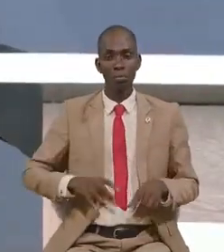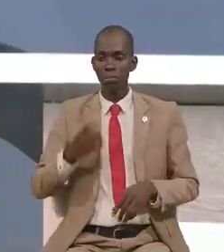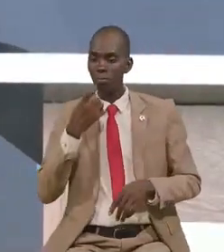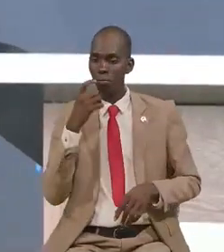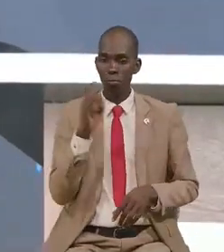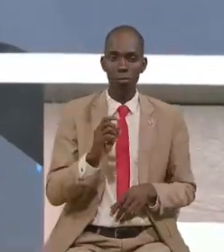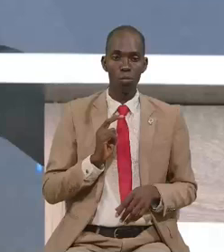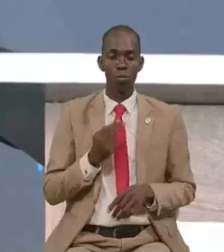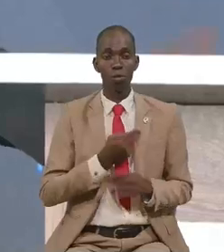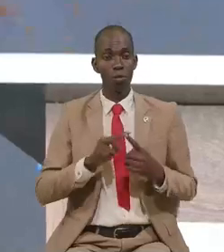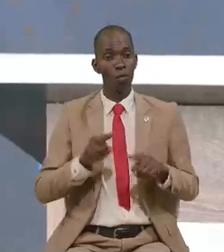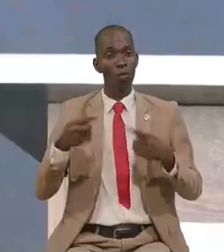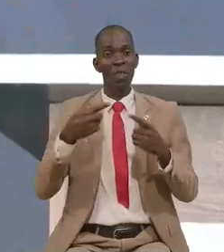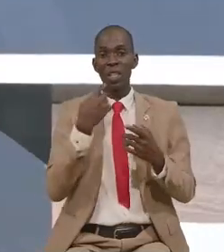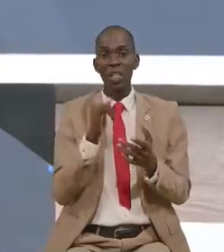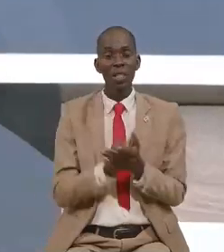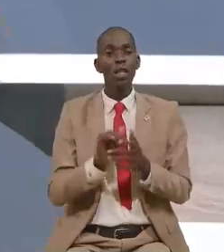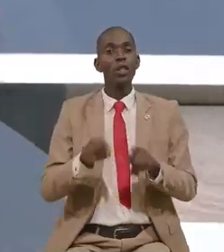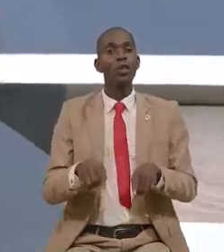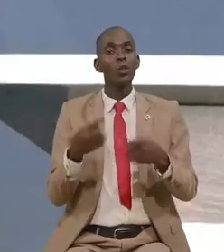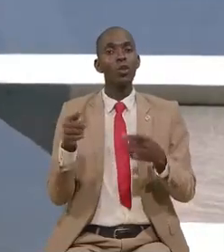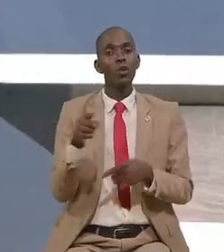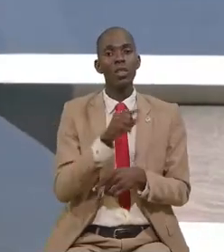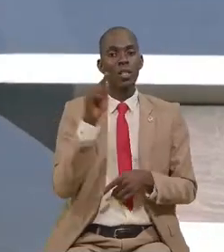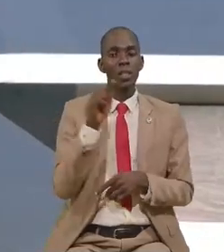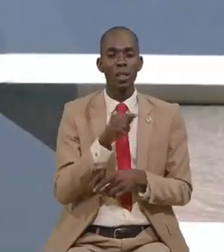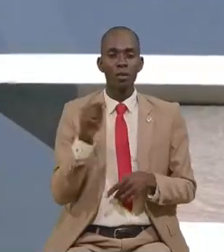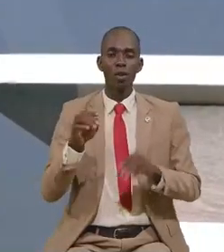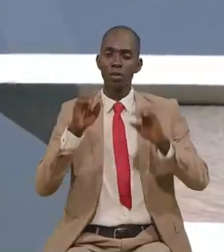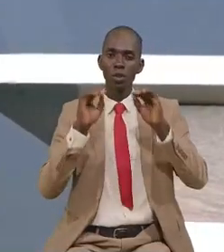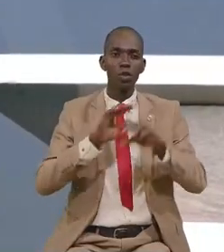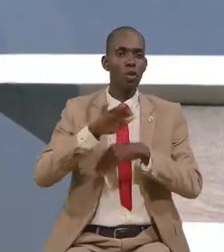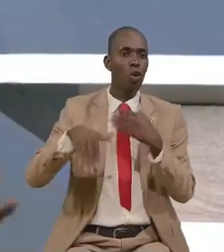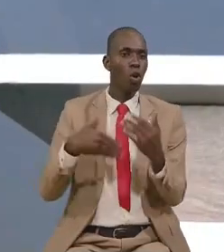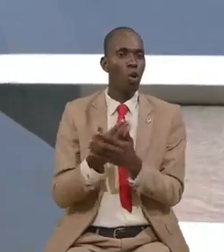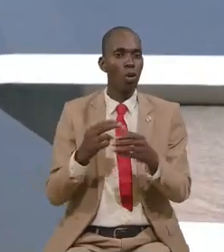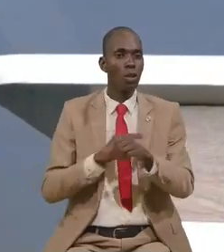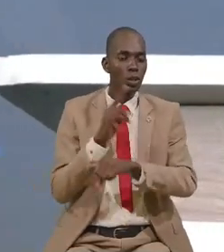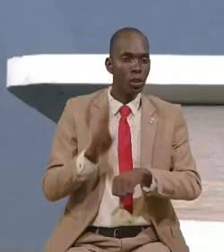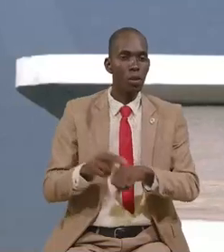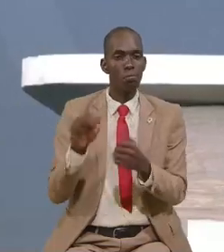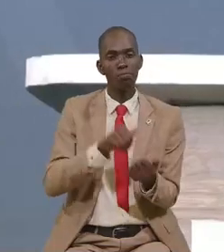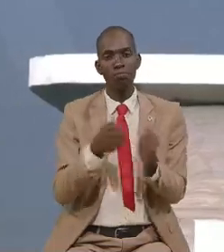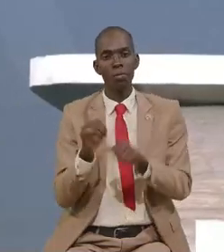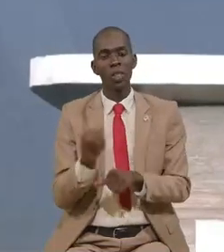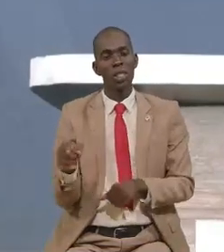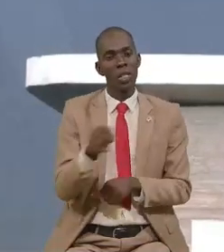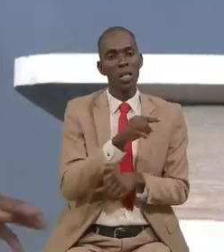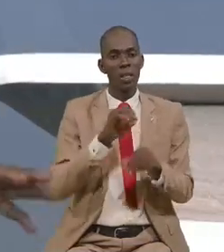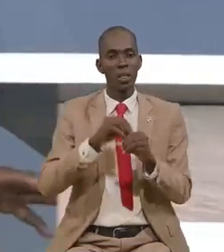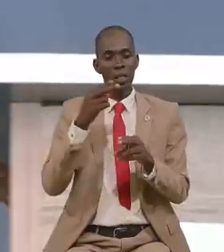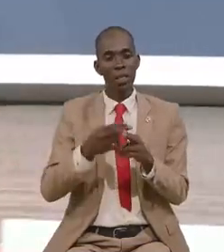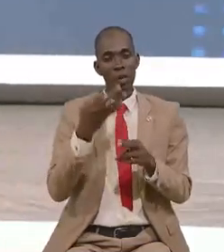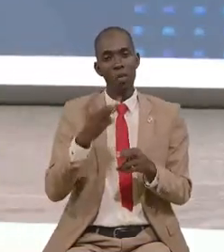dit, allez et faites de toutes les nations des disciples les baptisants au nom du Père, du